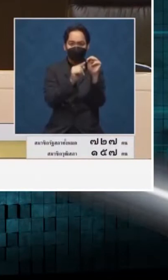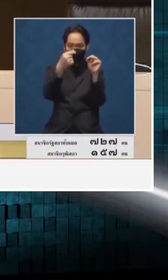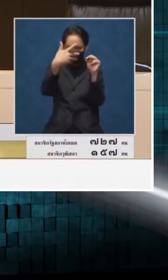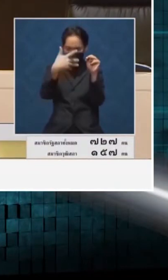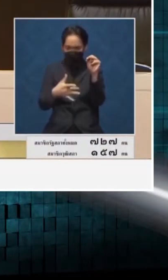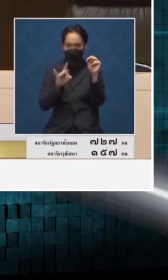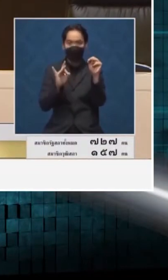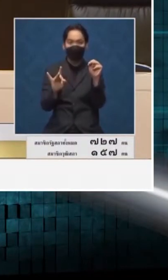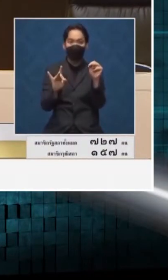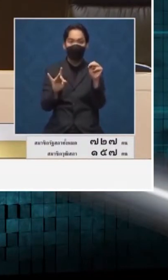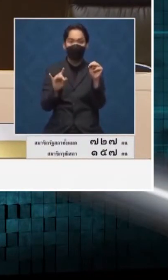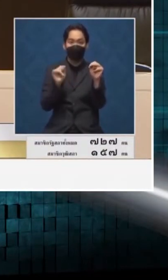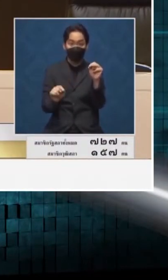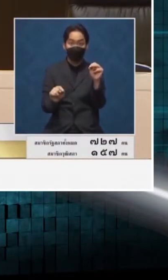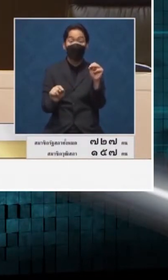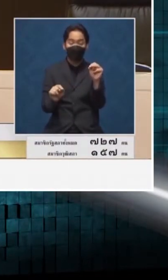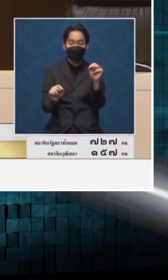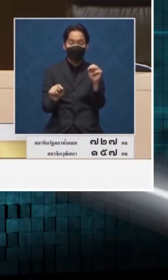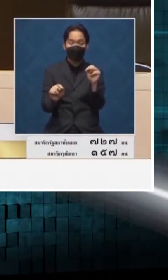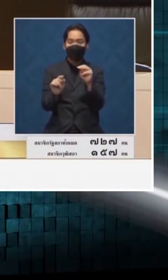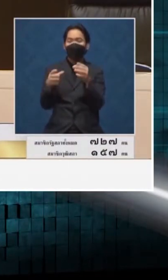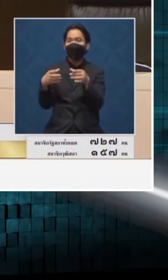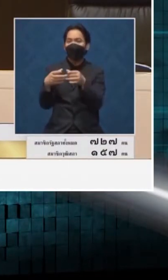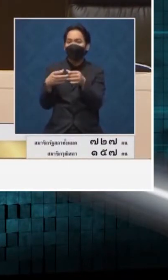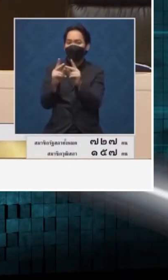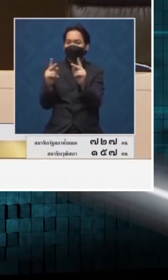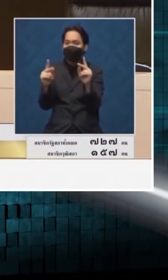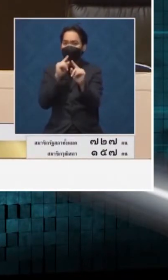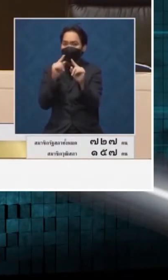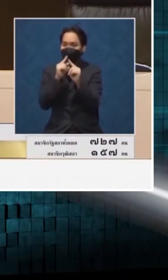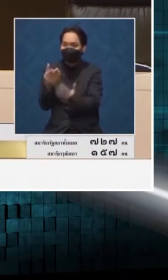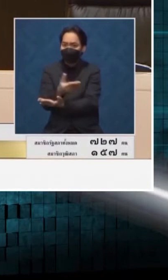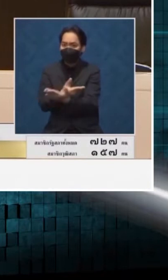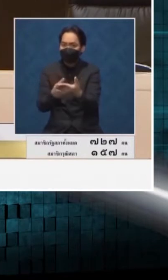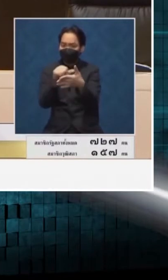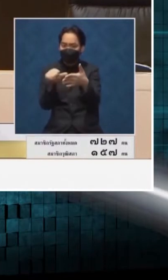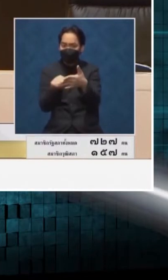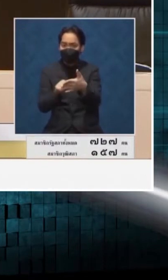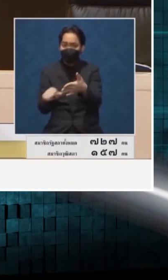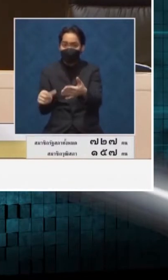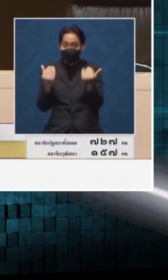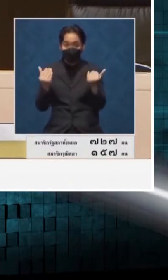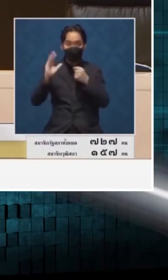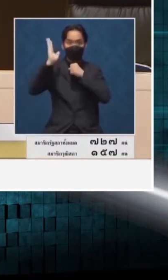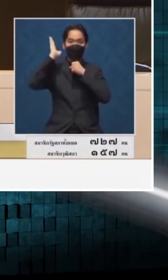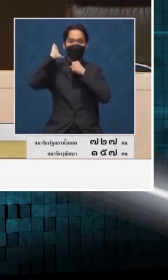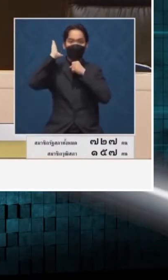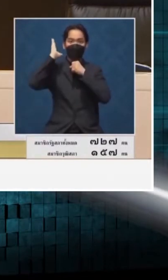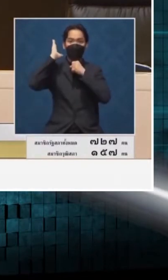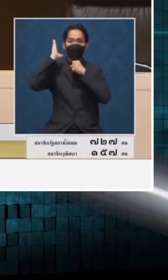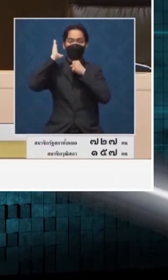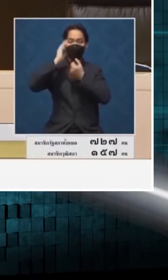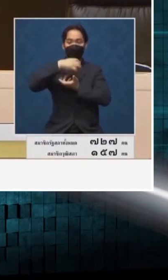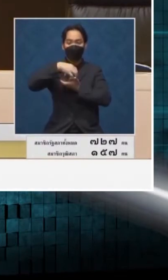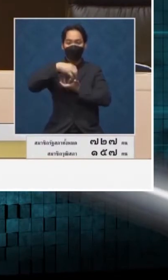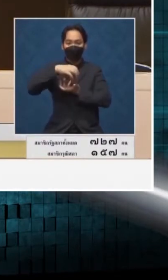เอ่อพิจารณาร่างกฎหมายว่าด้วยการเลือกตั้งสสคนสาธิตปิตุเตชะ